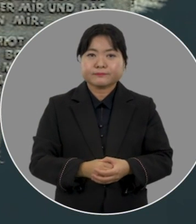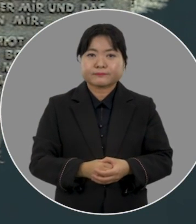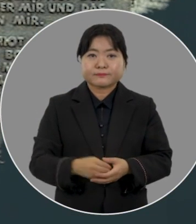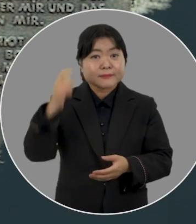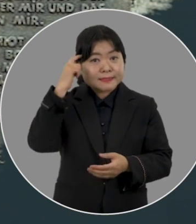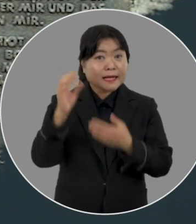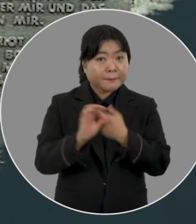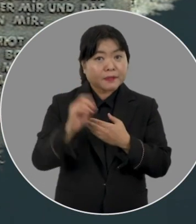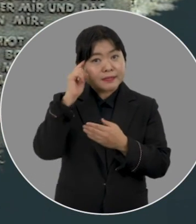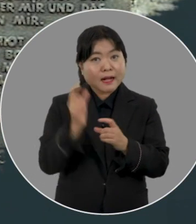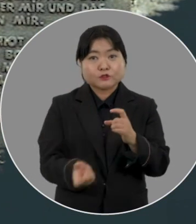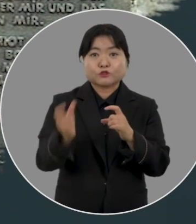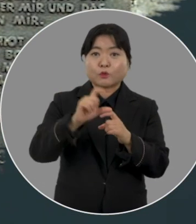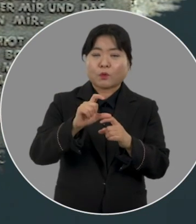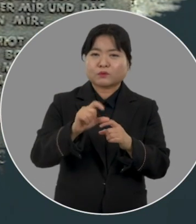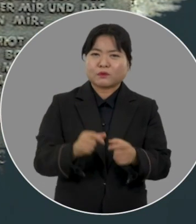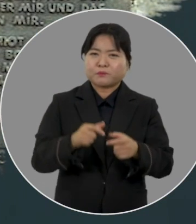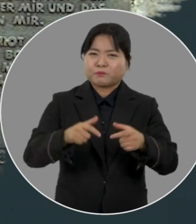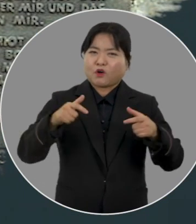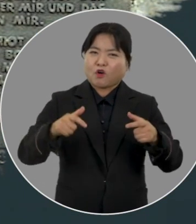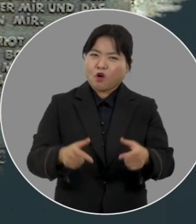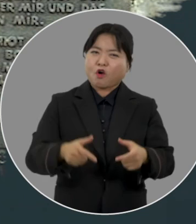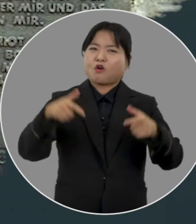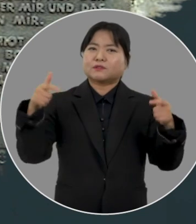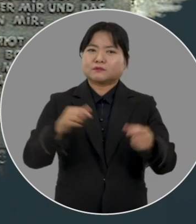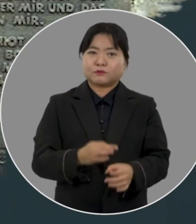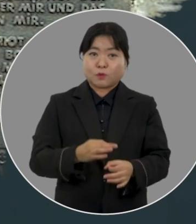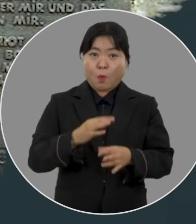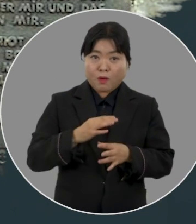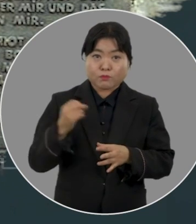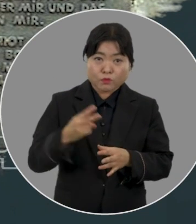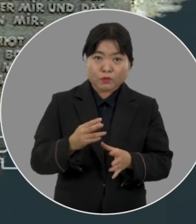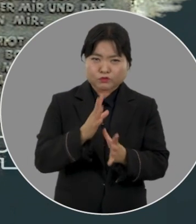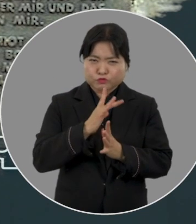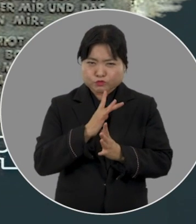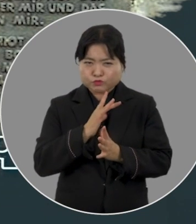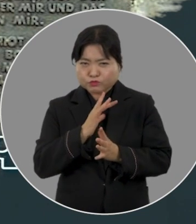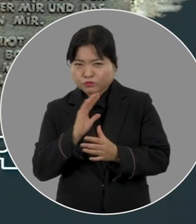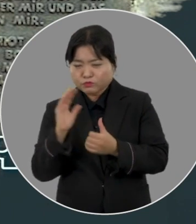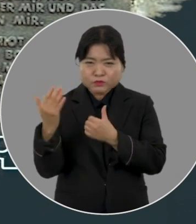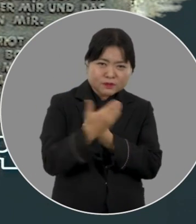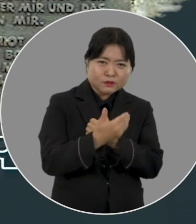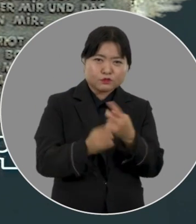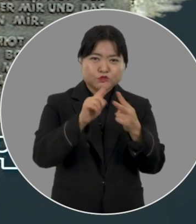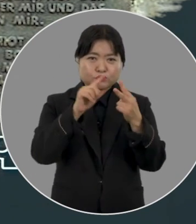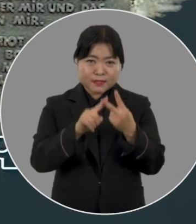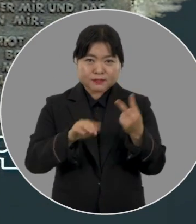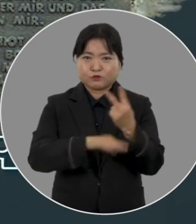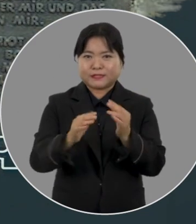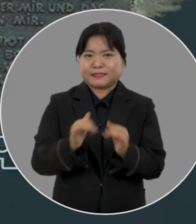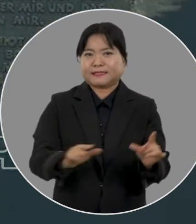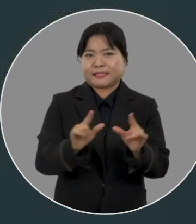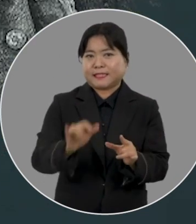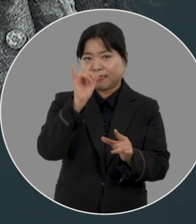생각하면 생각할수록 점점 더 커지는 놀라움과 두려움에 휩싸이게 하는 두 가지가 우리